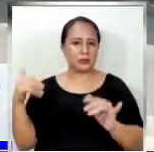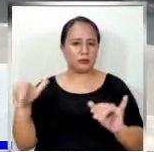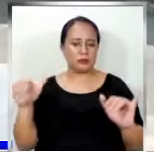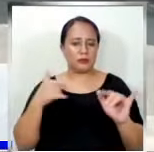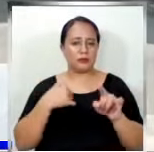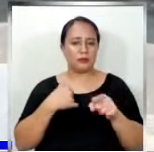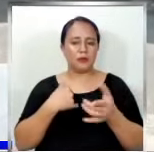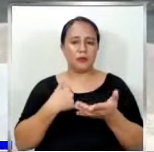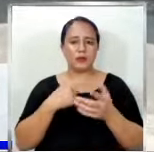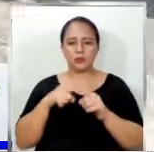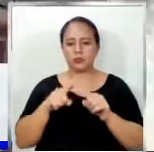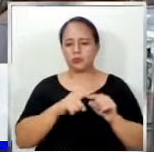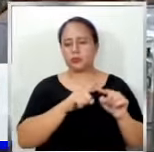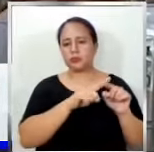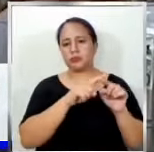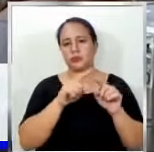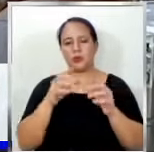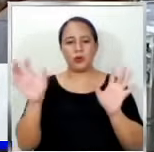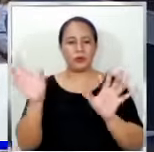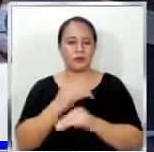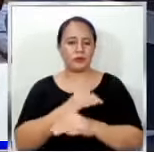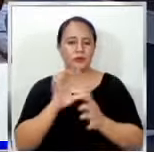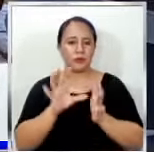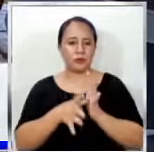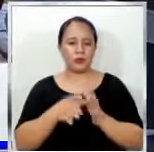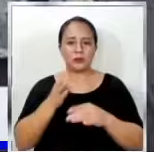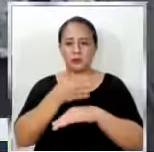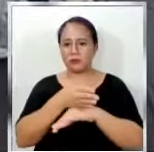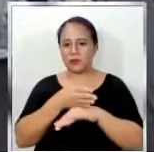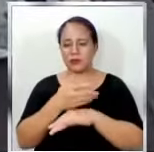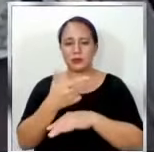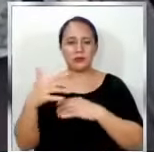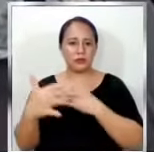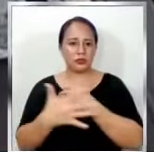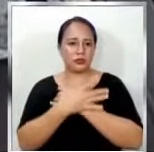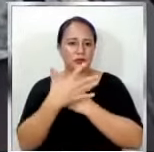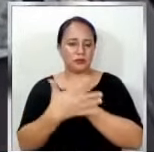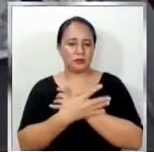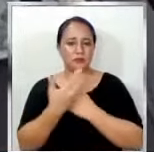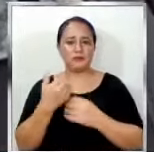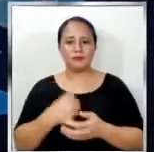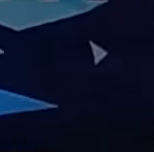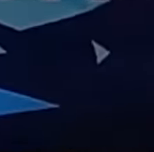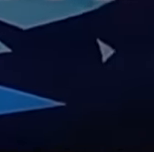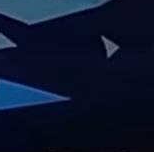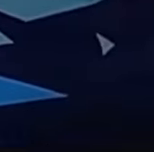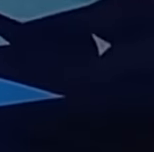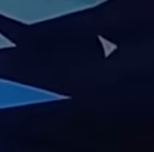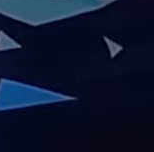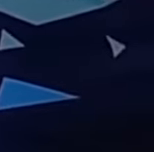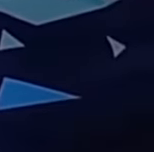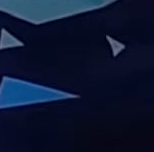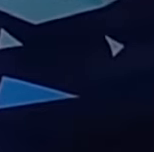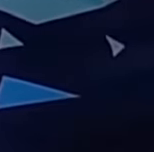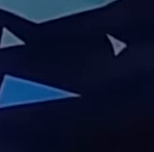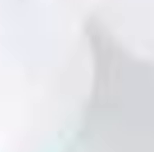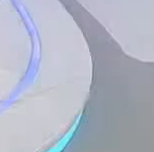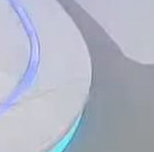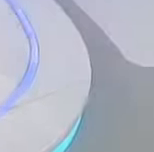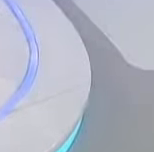opisina ng COMELEC sa Bataan at General Santos City. Tina Panganiban Perez, nakatutok, 24